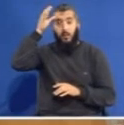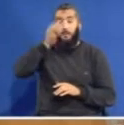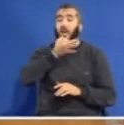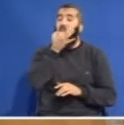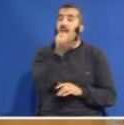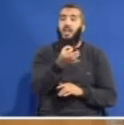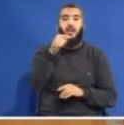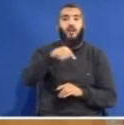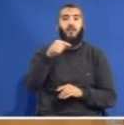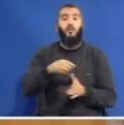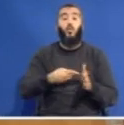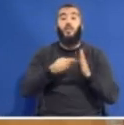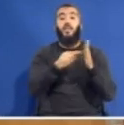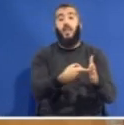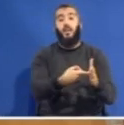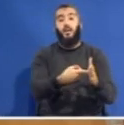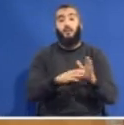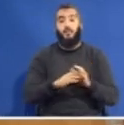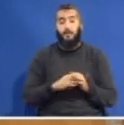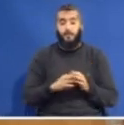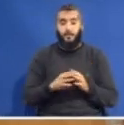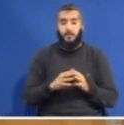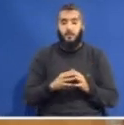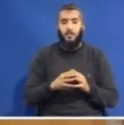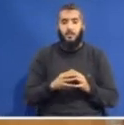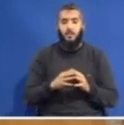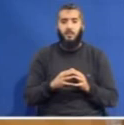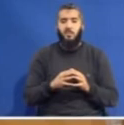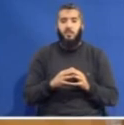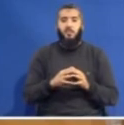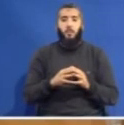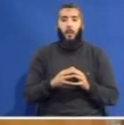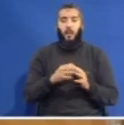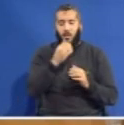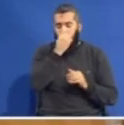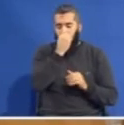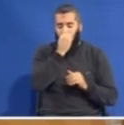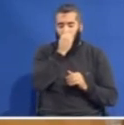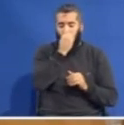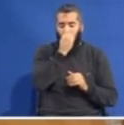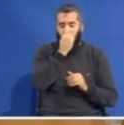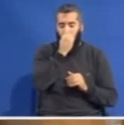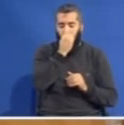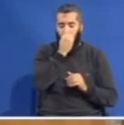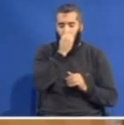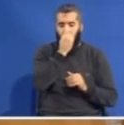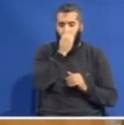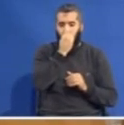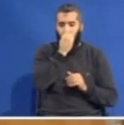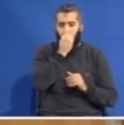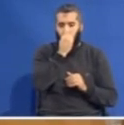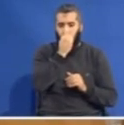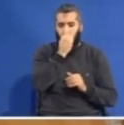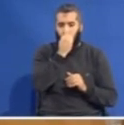تمثل عمر من حياته فلا يطالب بالقضاء إنما يطالب بالإكثار من النوافل والبقي على الله تعالى. إن شاء